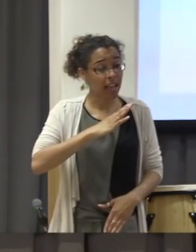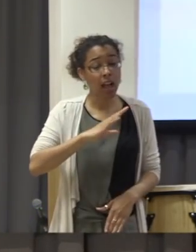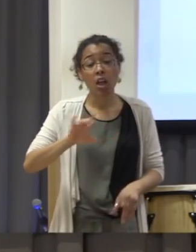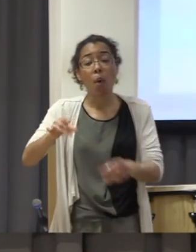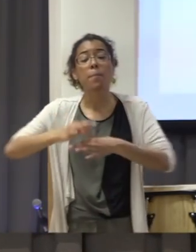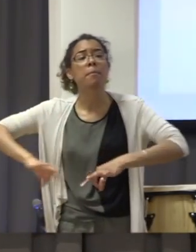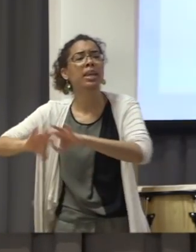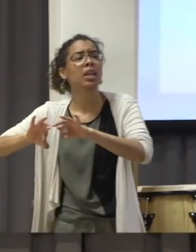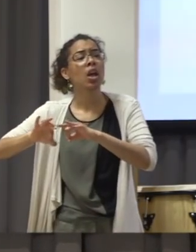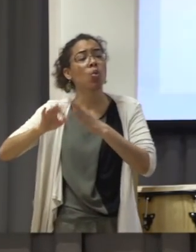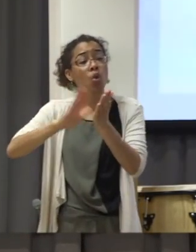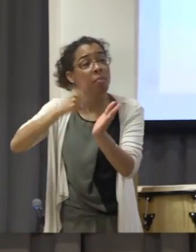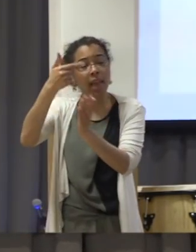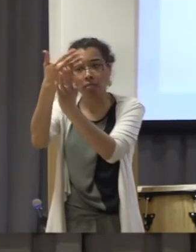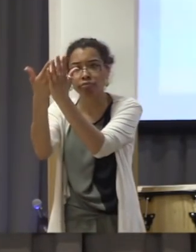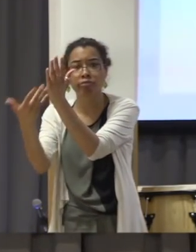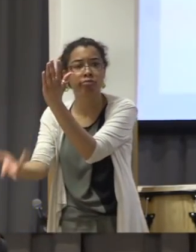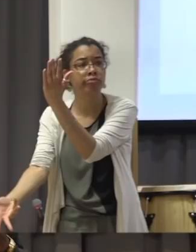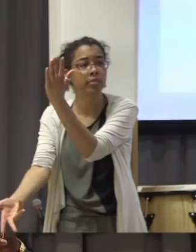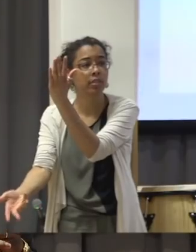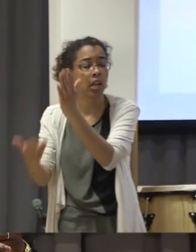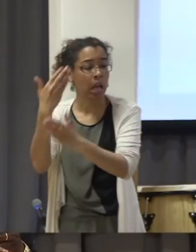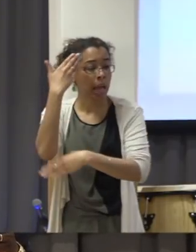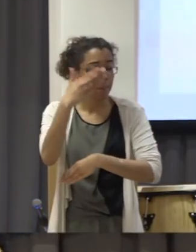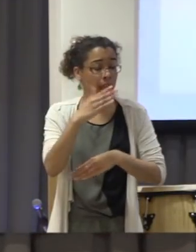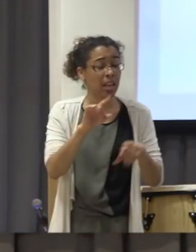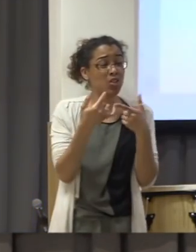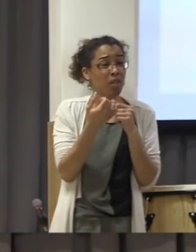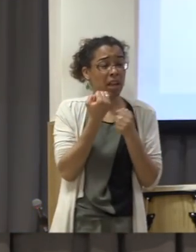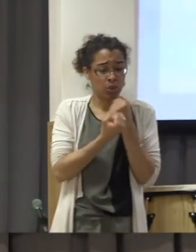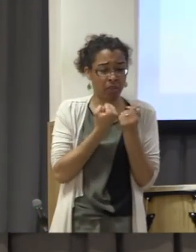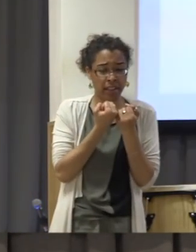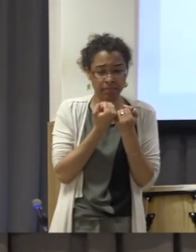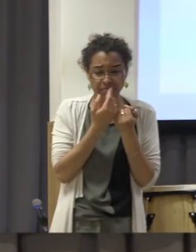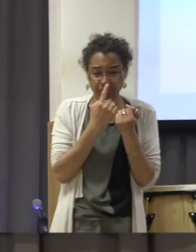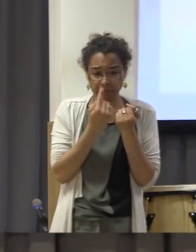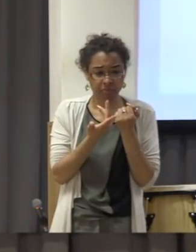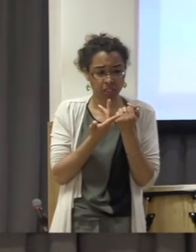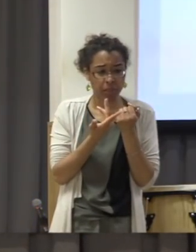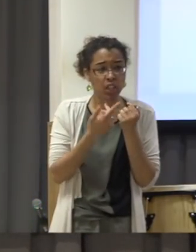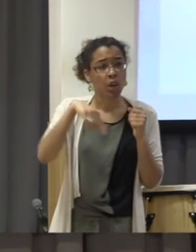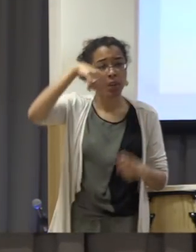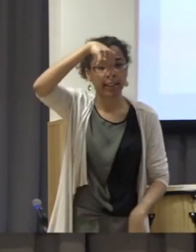coule. Mais, pour peu seulement qu'ils ont souffert, ils commencent à avoir la nostalgie de leurs carottes,